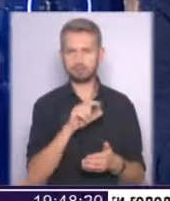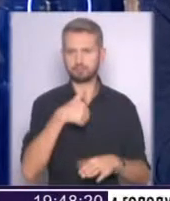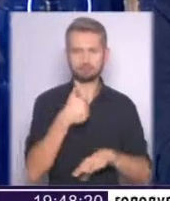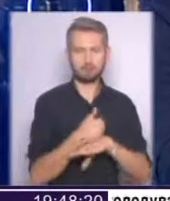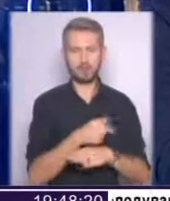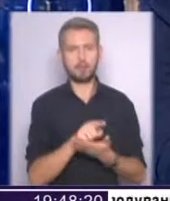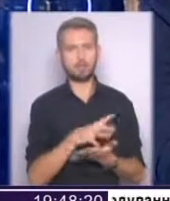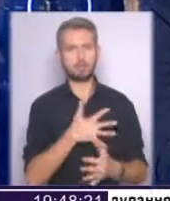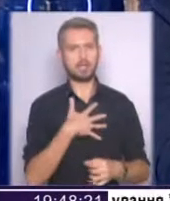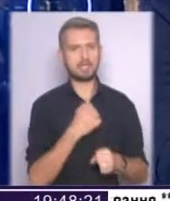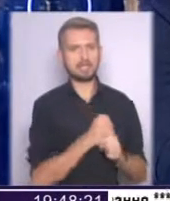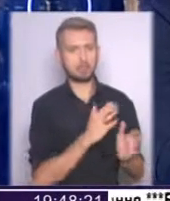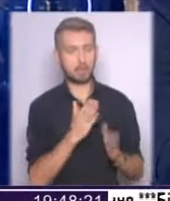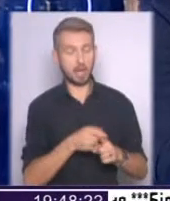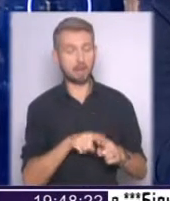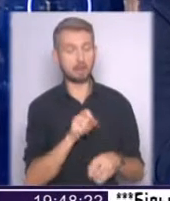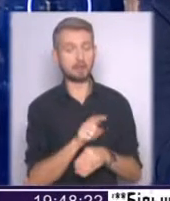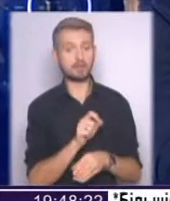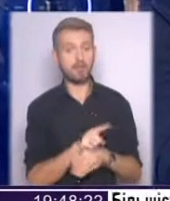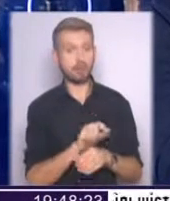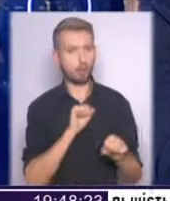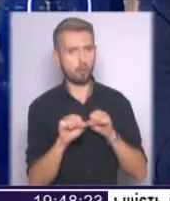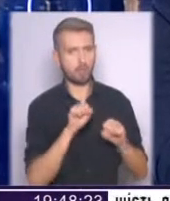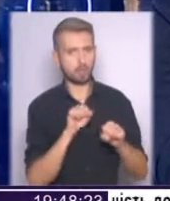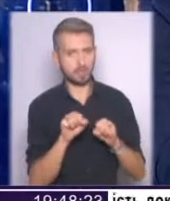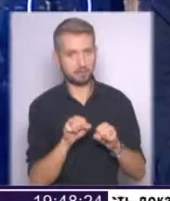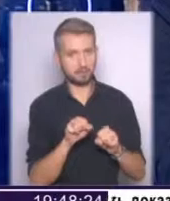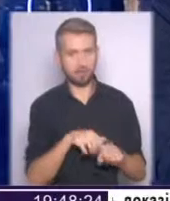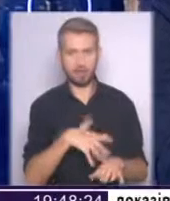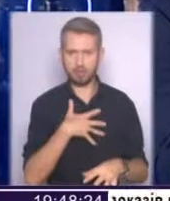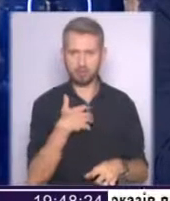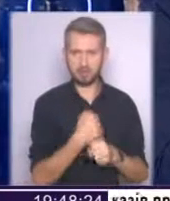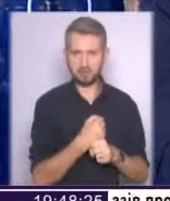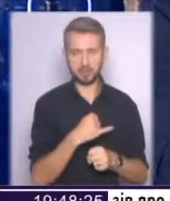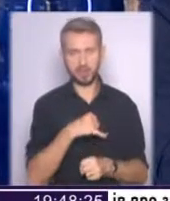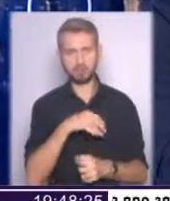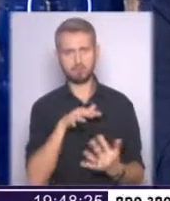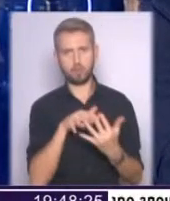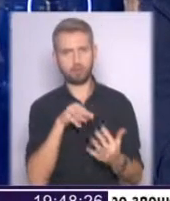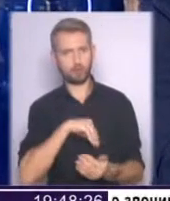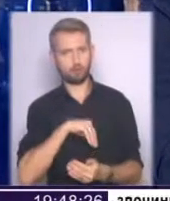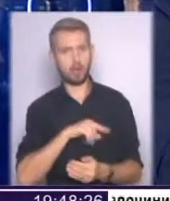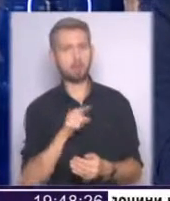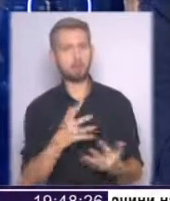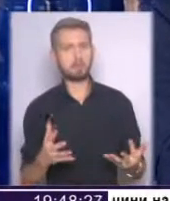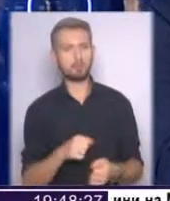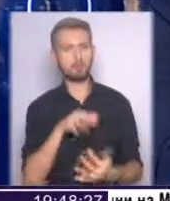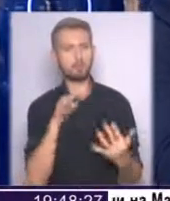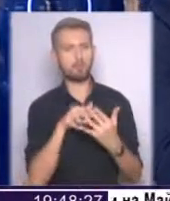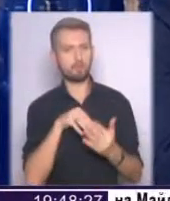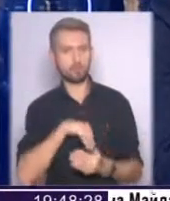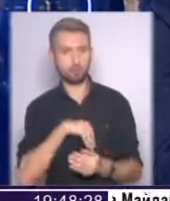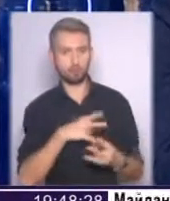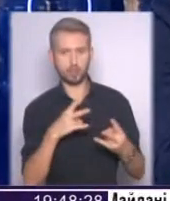завдання командирів, в першу чергу, підтримувати на висоті дисципліну і бойовий дух. Або для того, щоб підтримувати бойовий дух, знову ж таки, потрібно